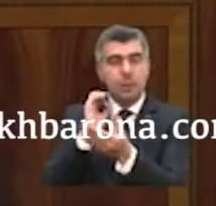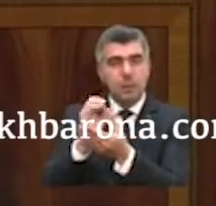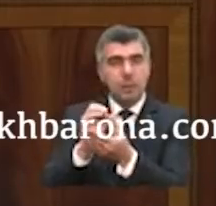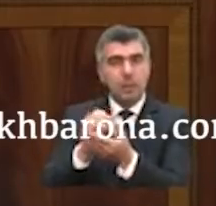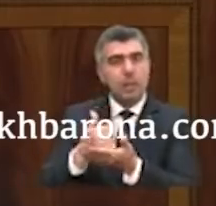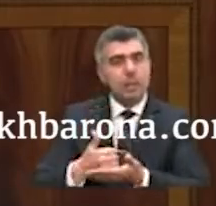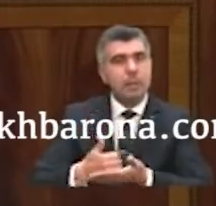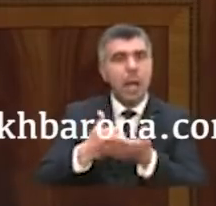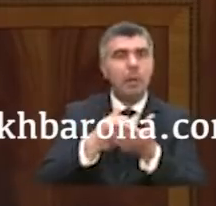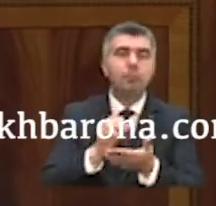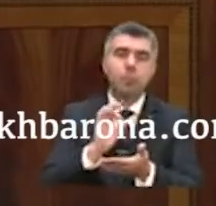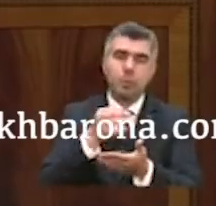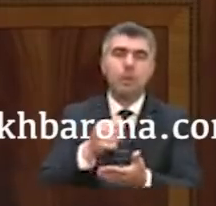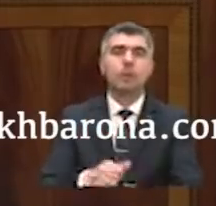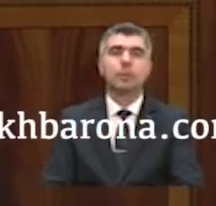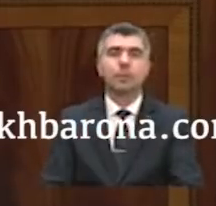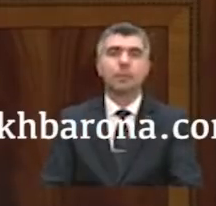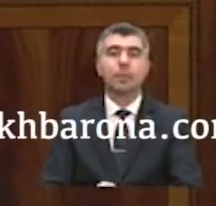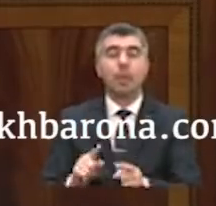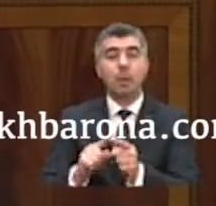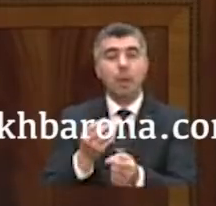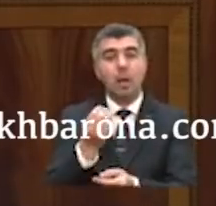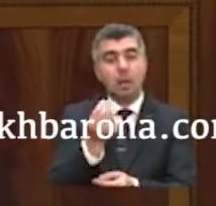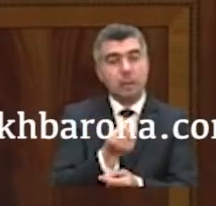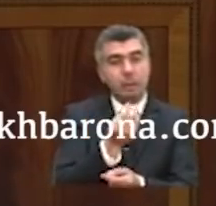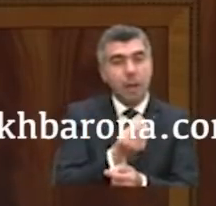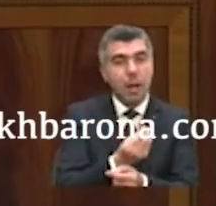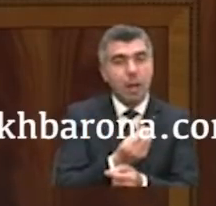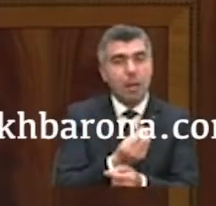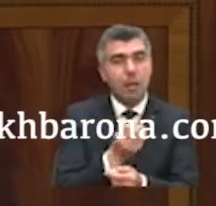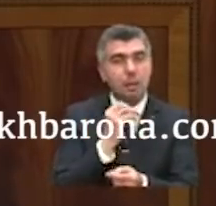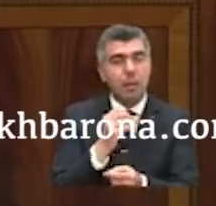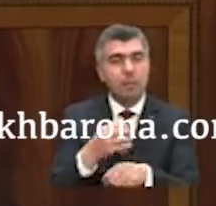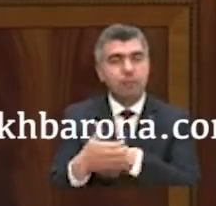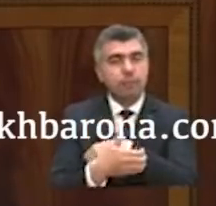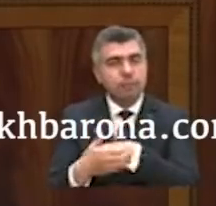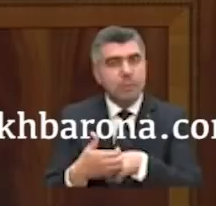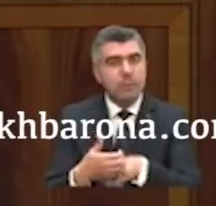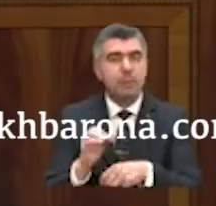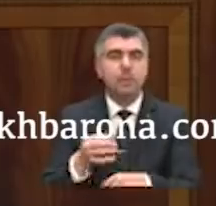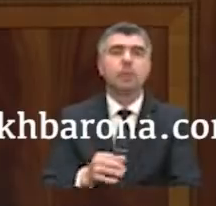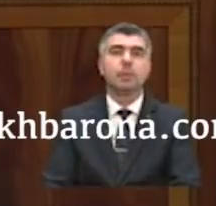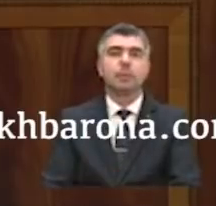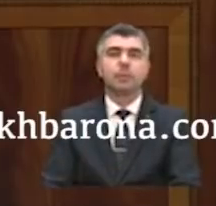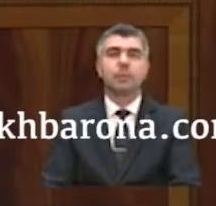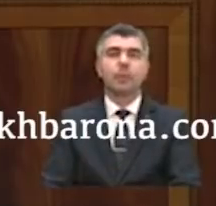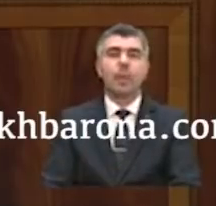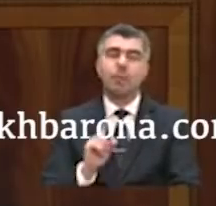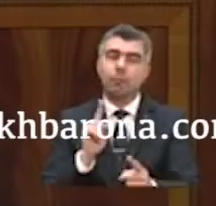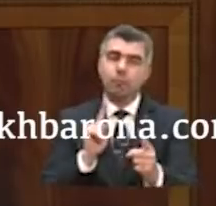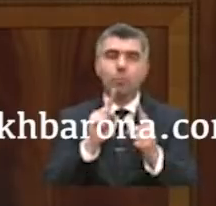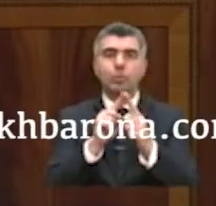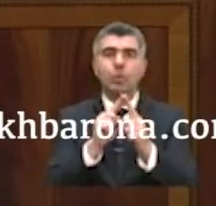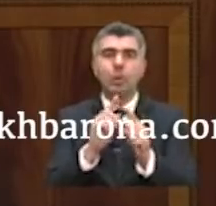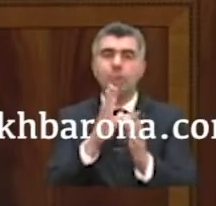هو كندعموه، لان هذوك الوليدات الصغار اللي ما عندهمش. اذا حنا كنمشيو يعني البرامج